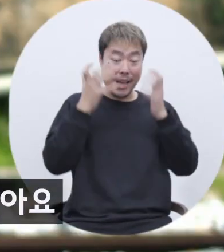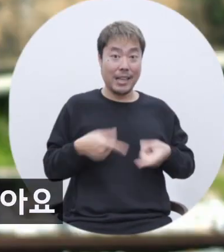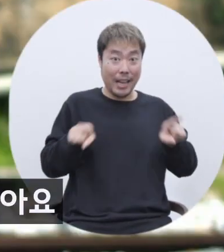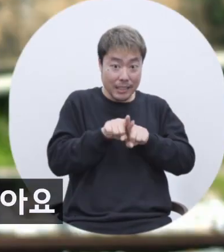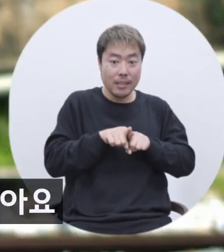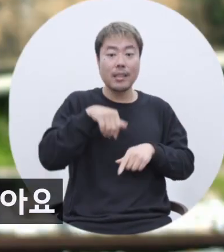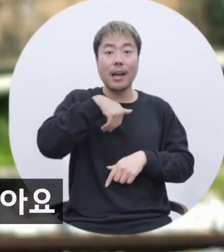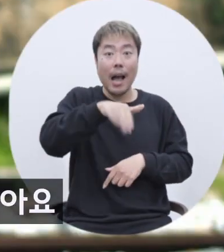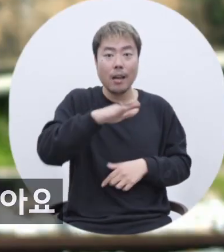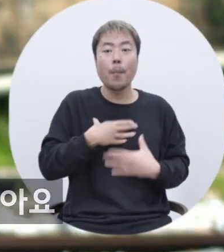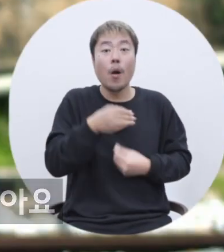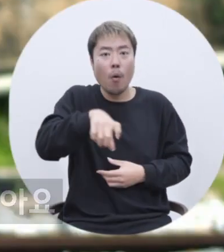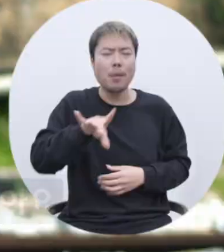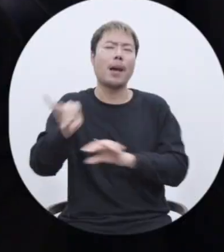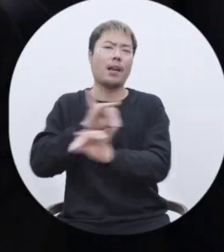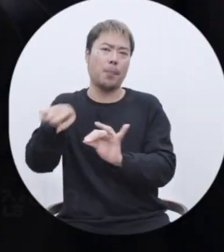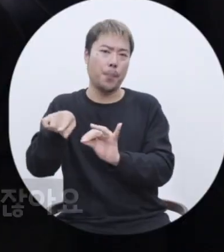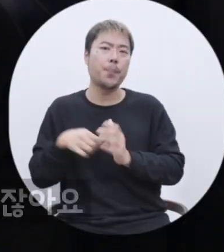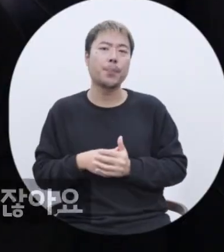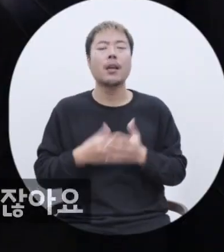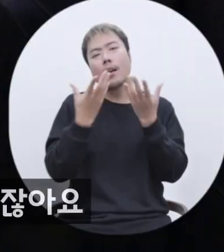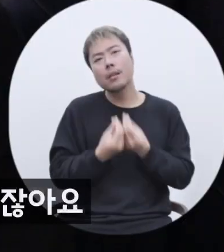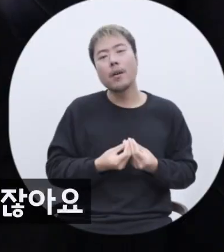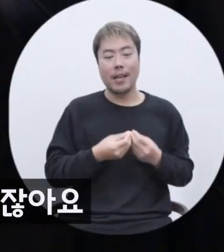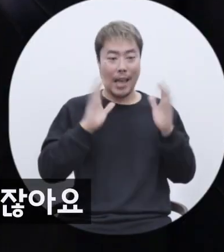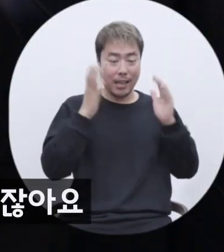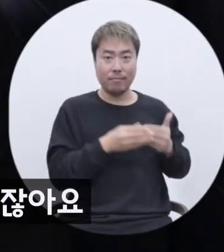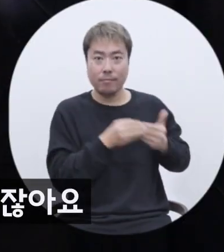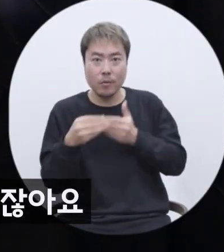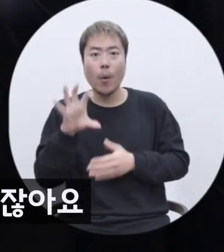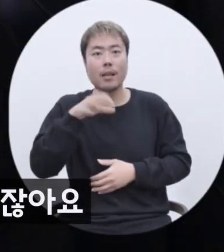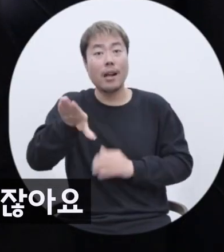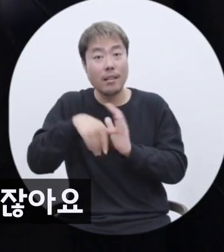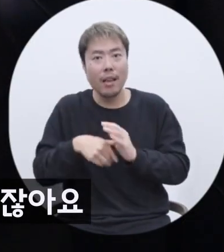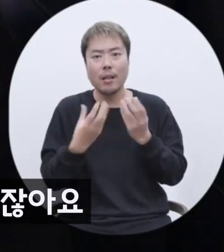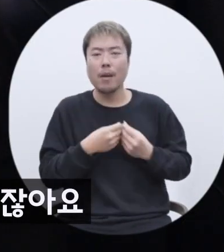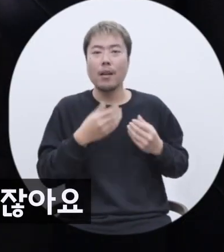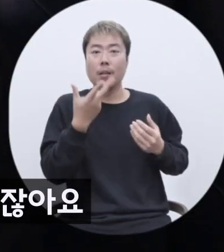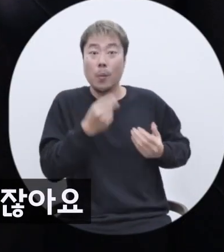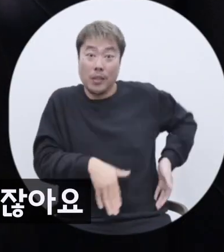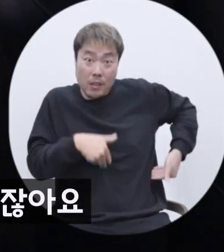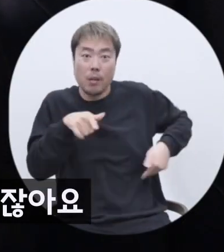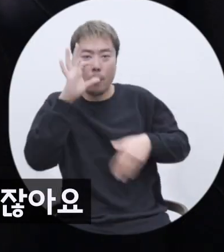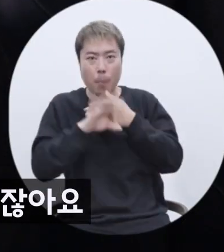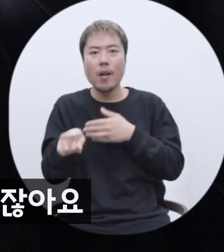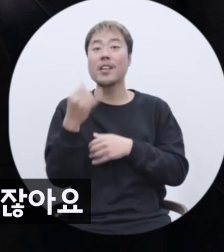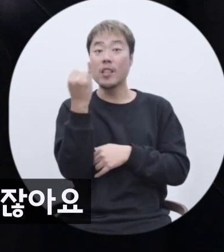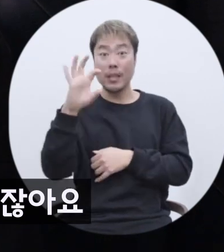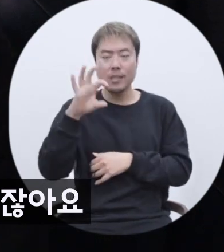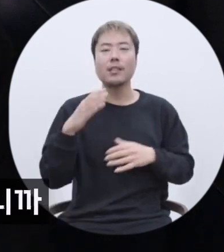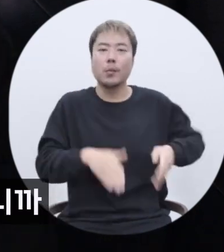아이들과 함께 이용하기 좋은 공간인 것 같아요. 뭐 화장실을 데려가거나 이럴 때 기저귀 가리대가 여자 화장실이